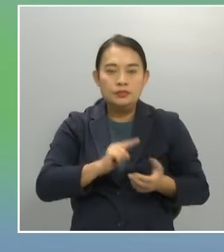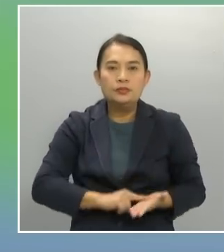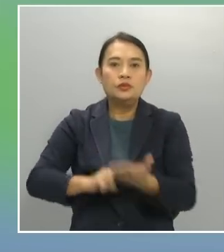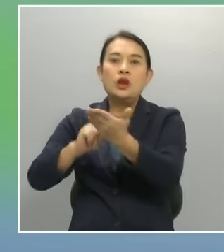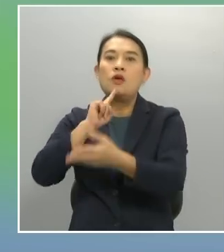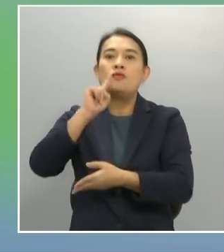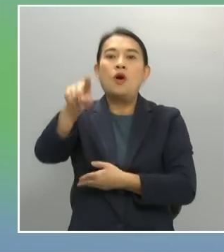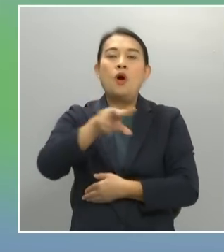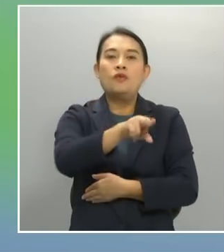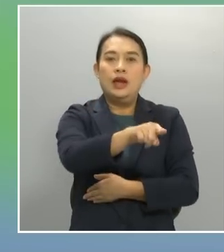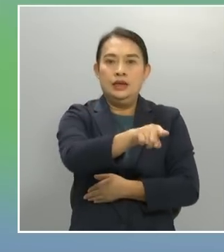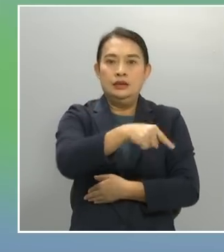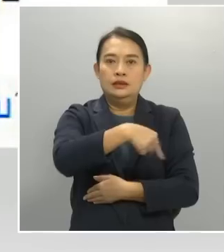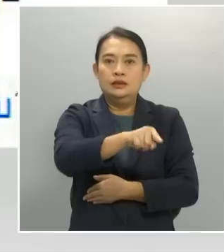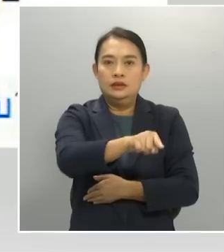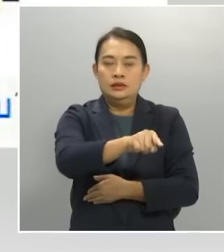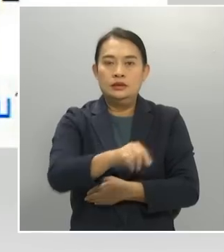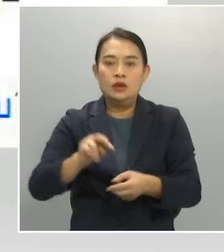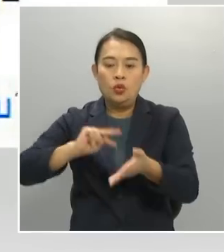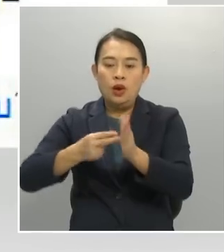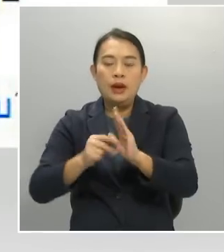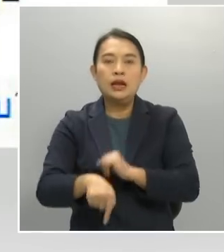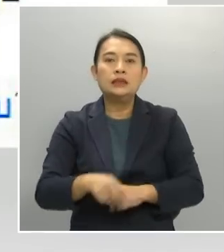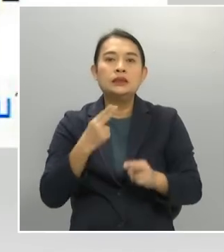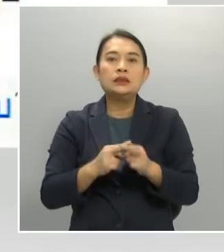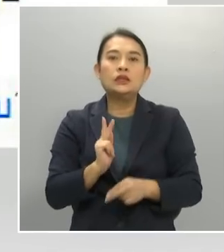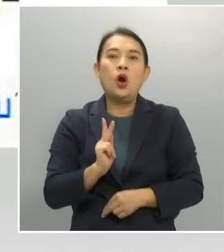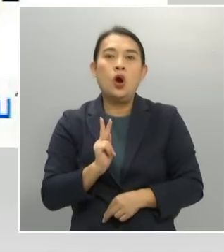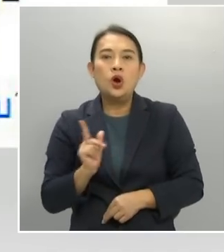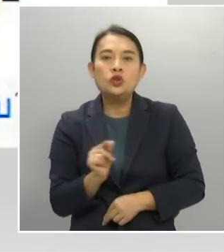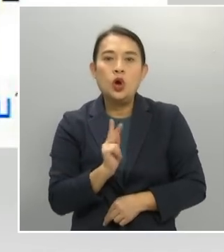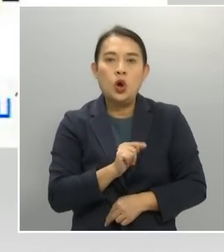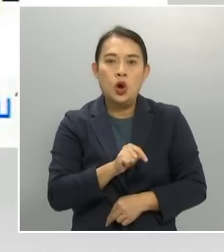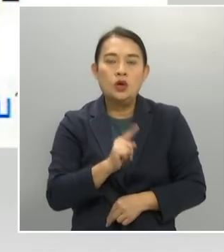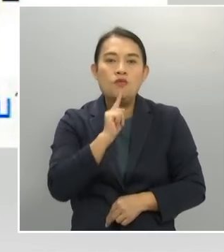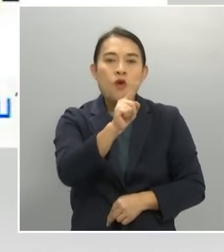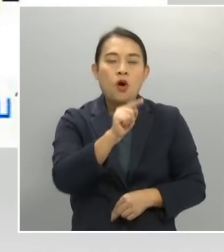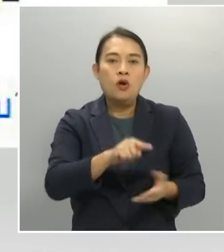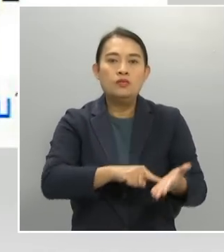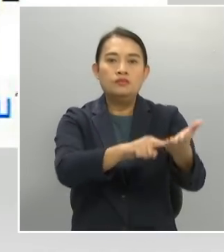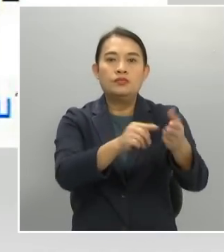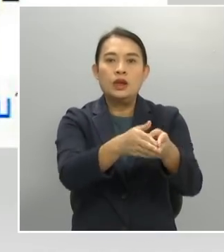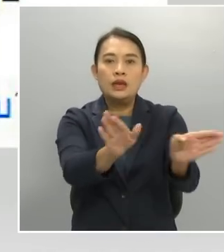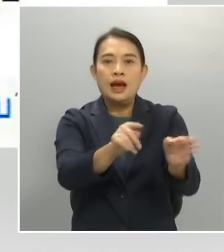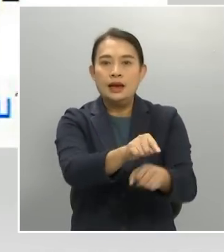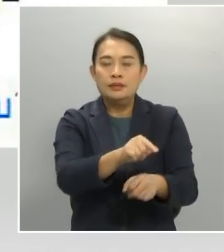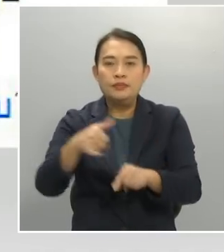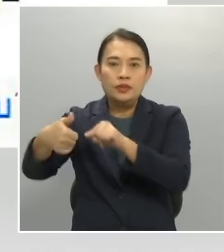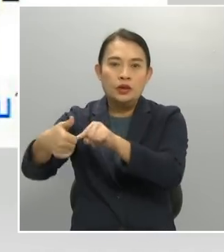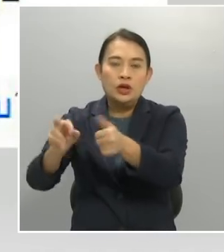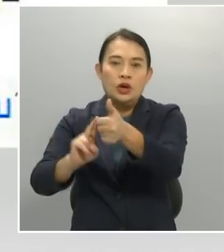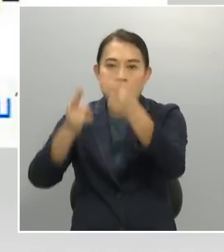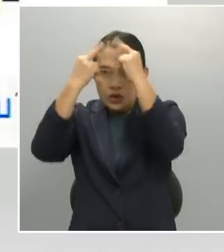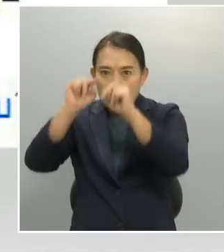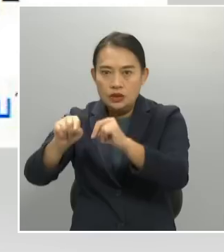ภรรยาก็แปลว่าคุณกอสามีฟ้องหยาบภรรยาแล้วก็ฟ้องชู้ซึ่งเป็นอดีตรองนายกรัฐมนตรี